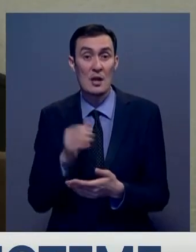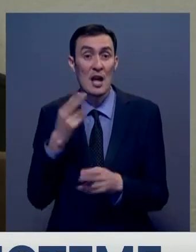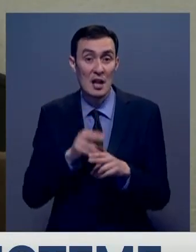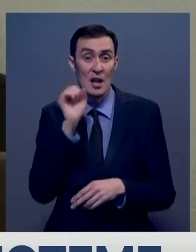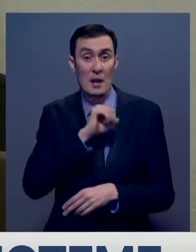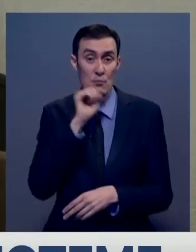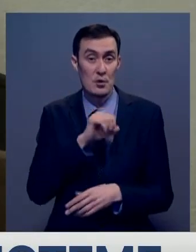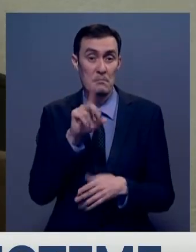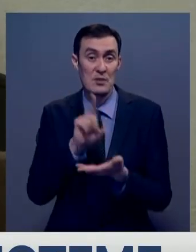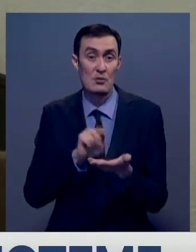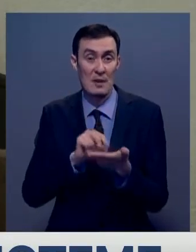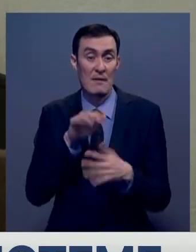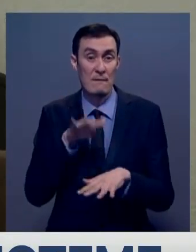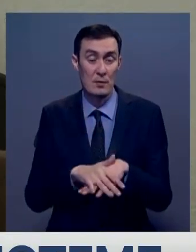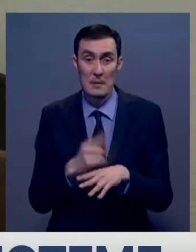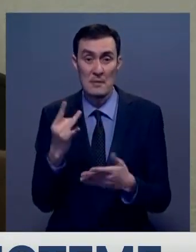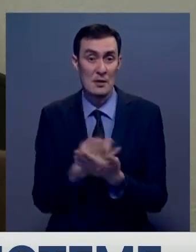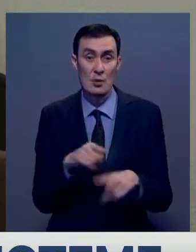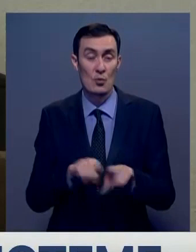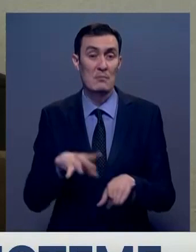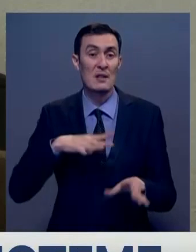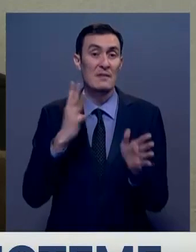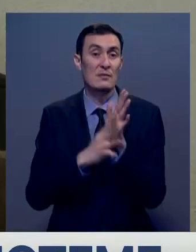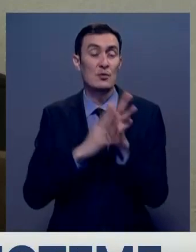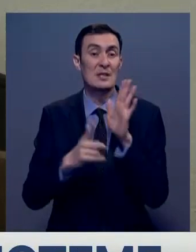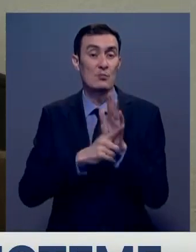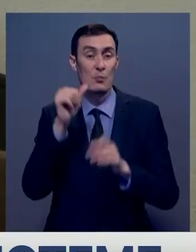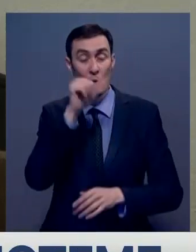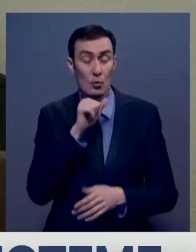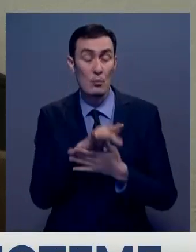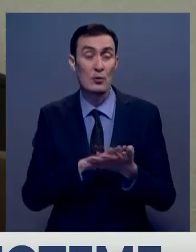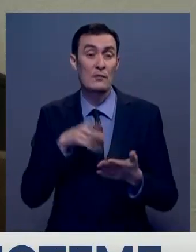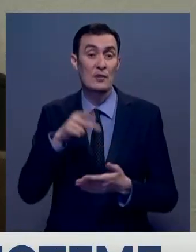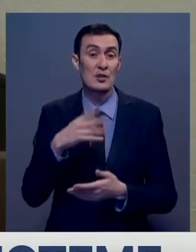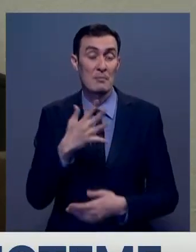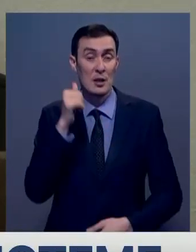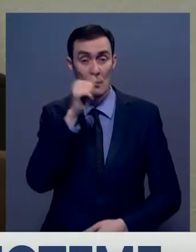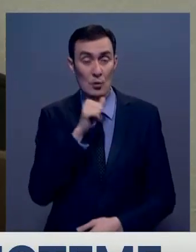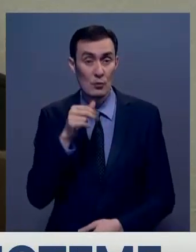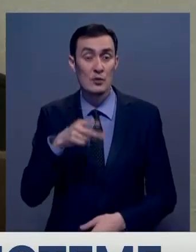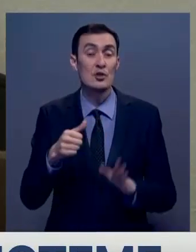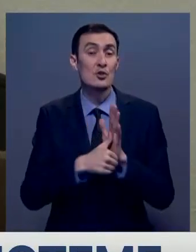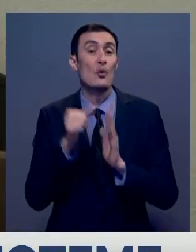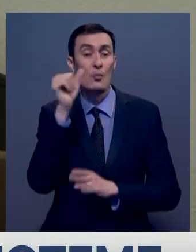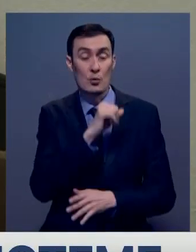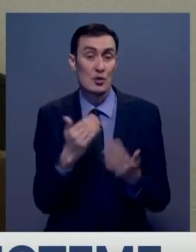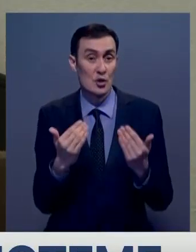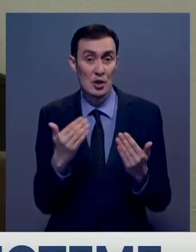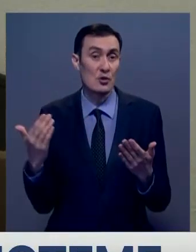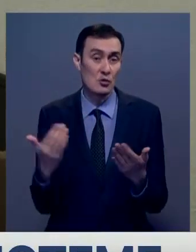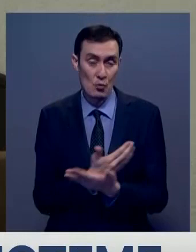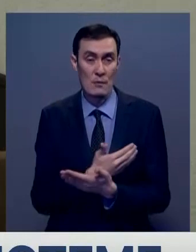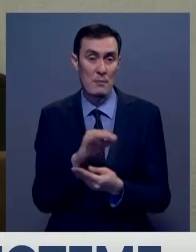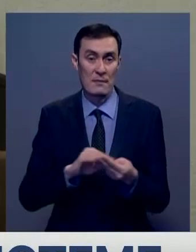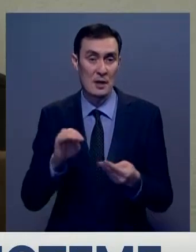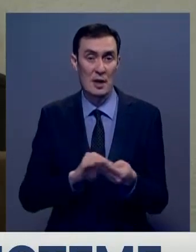грабеж пенсионного фонда. Первый раз такое было в 1997 году, потом в 2005 и 2006 годах. Сейчас новая